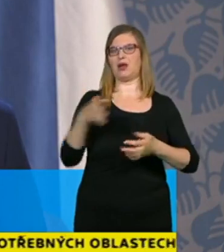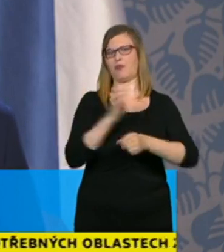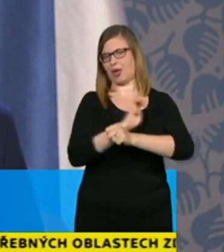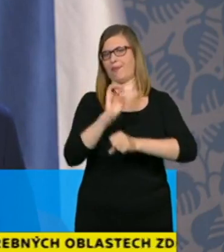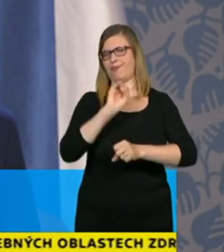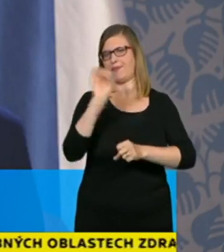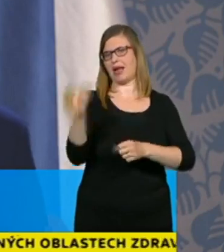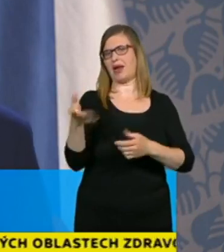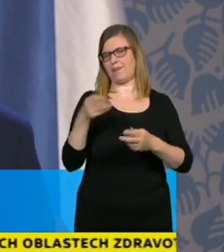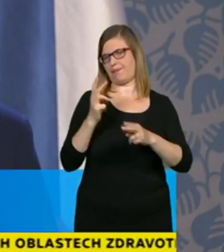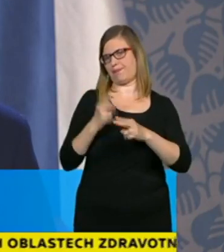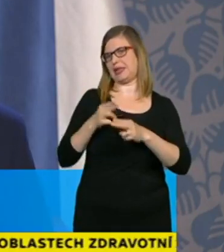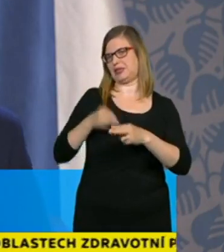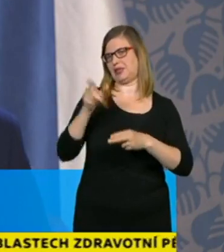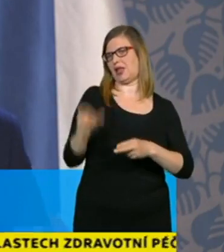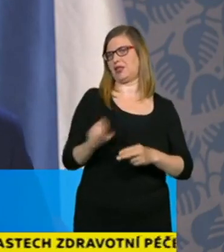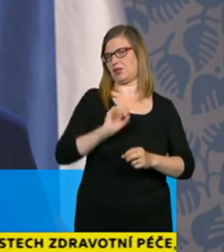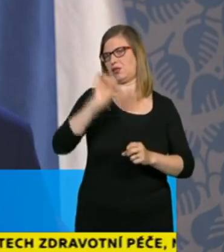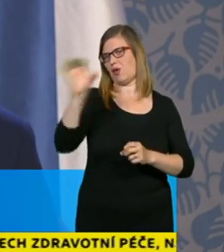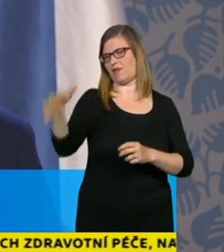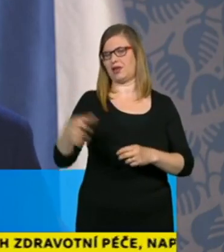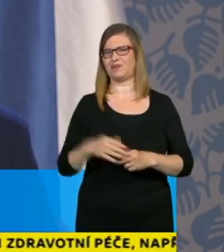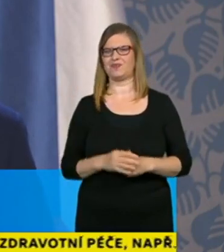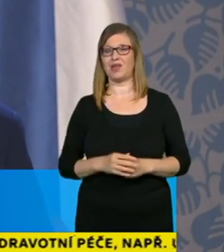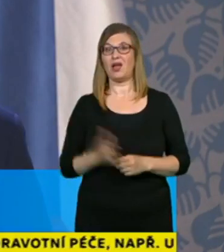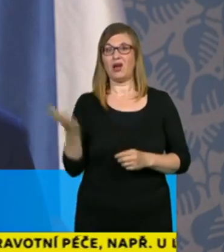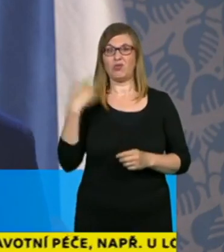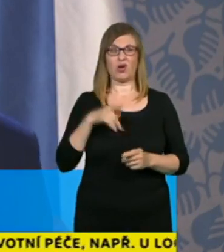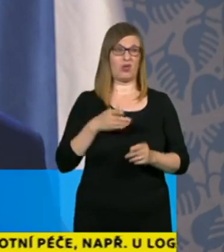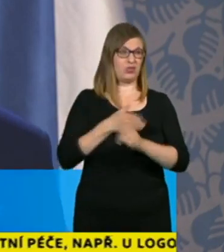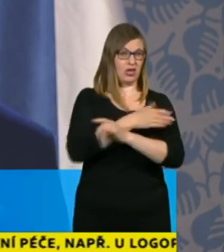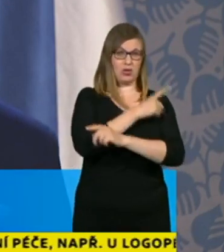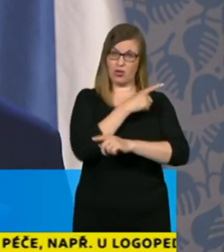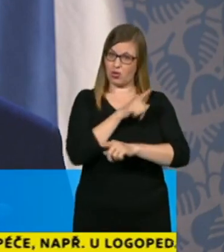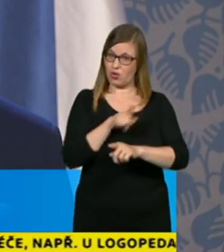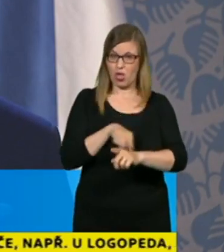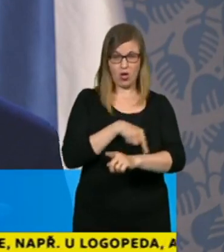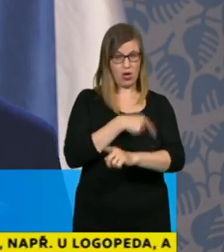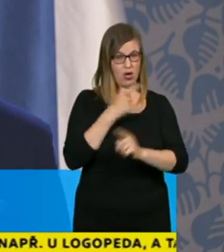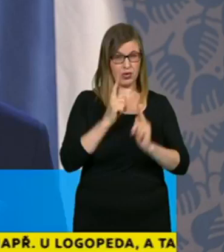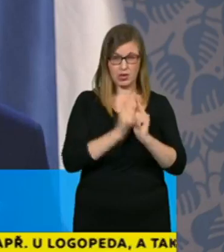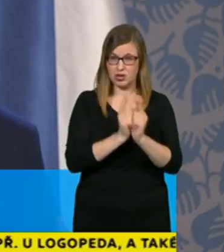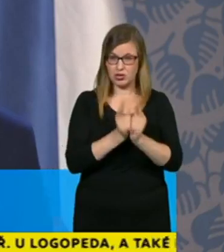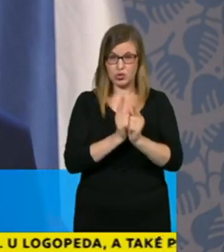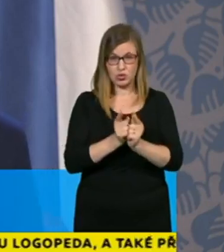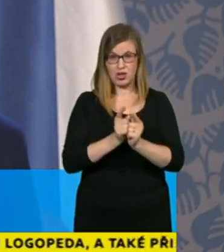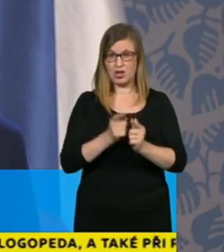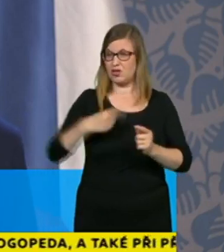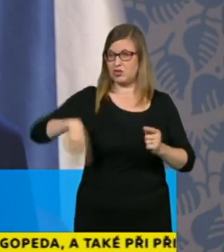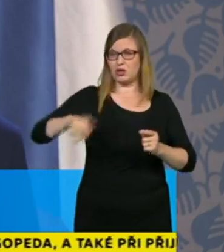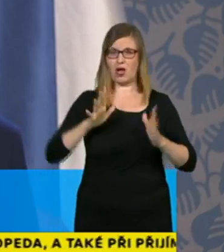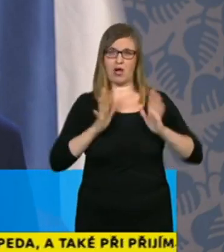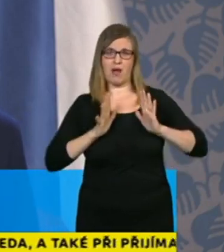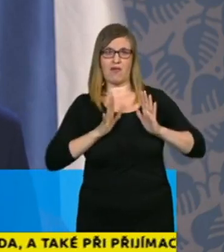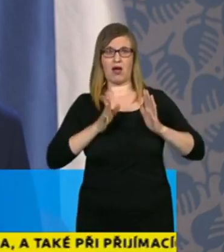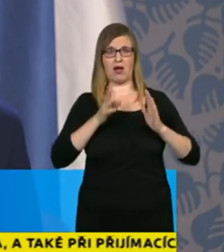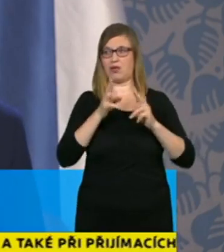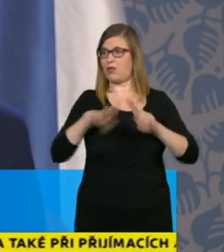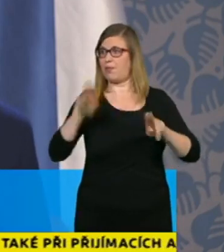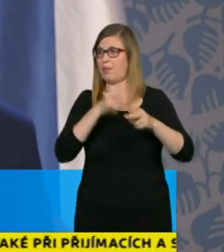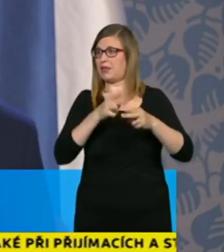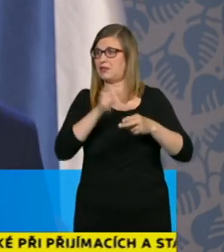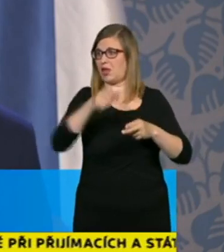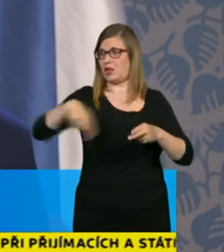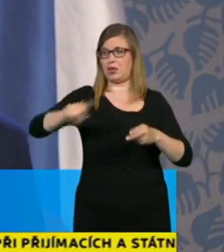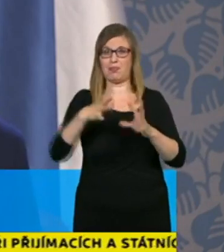jestli se má zavést elektronický recept nebo nemá, že skolabuje zdravotnictví, že pacienti nedostanou své léky, tak myslím si, že už dnes i